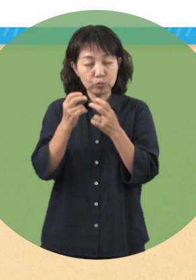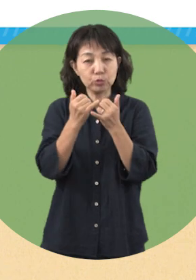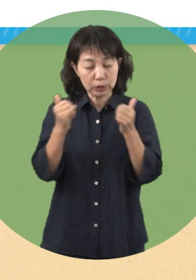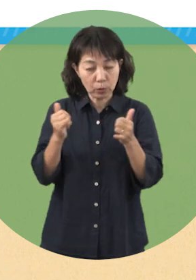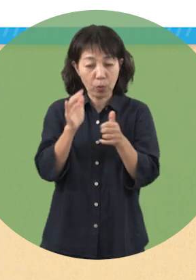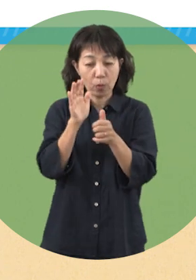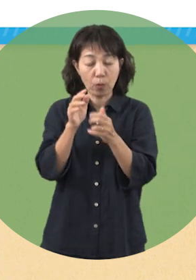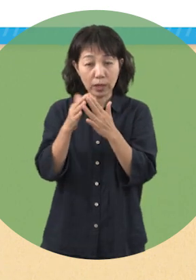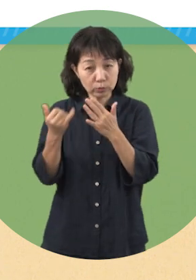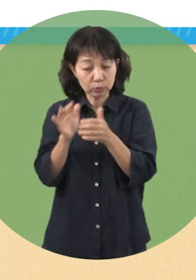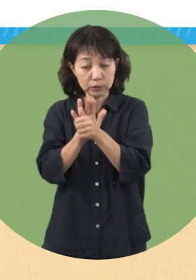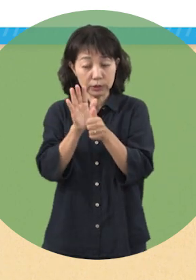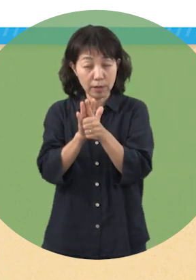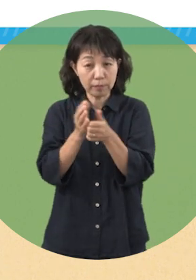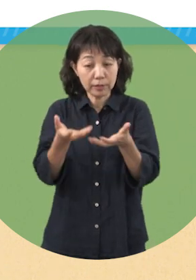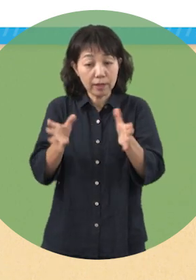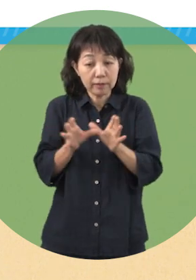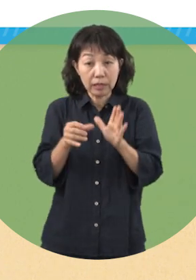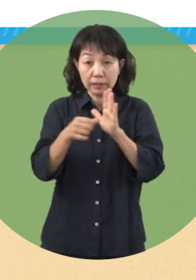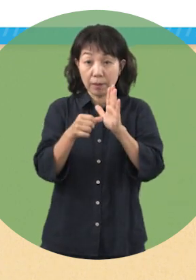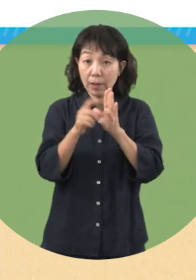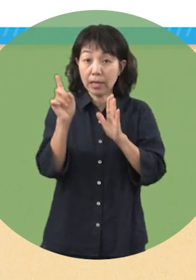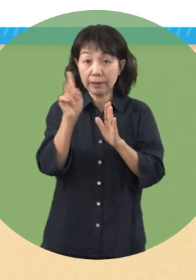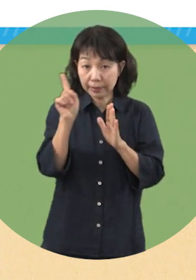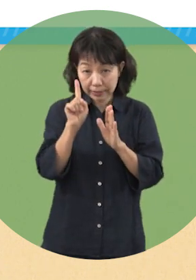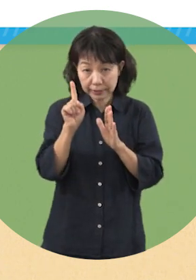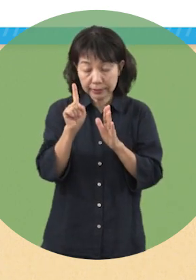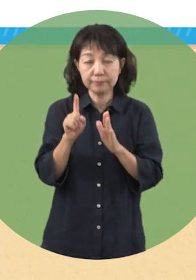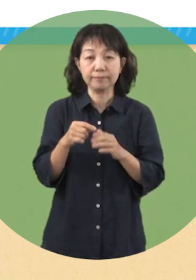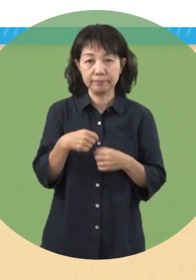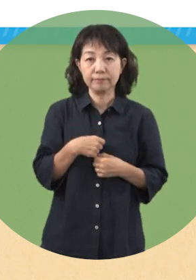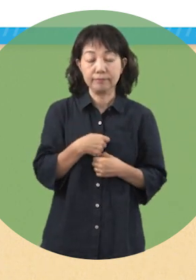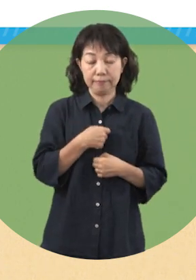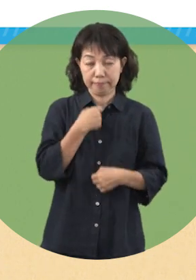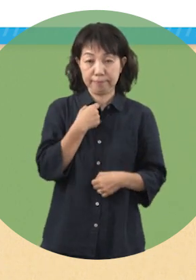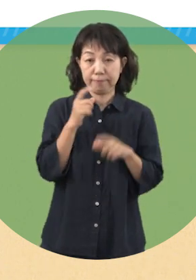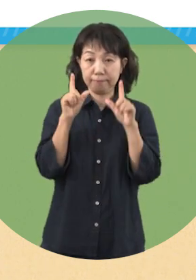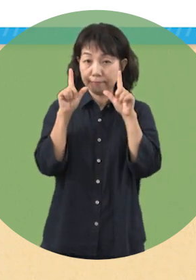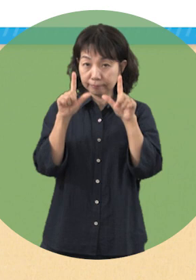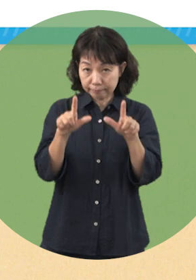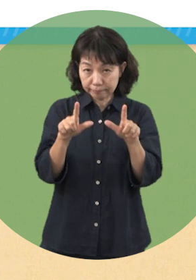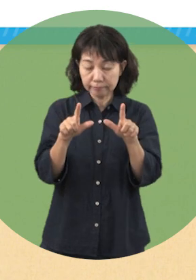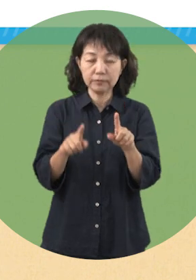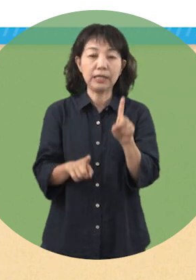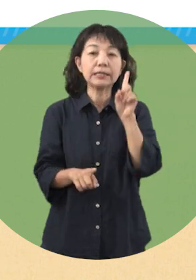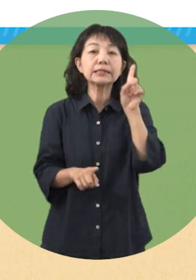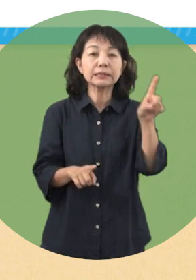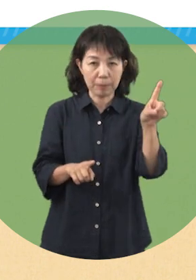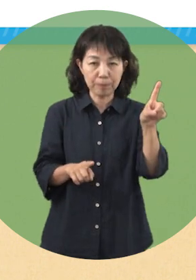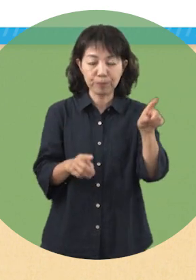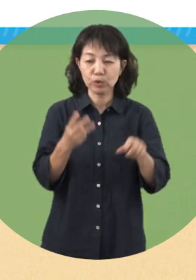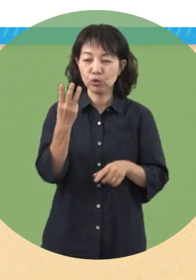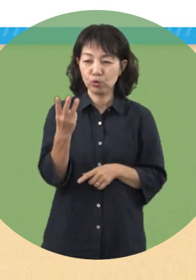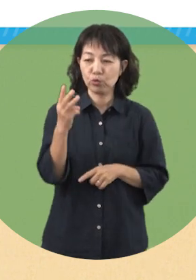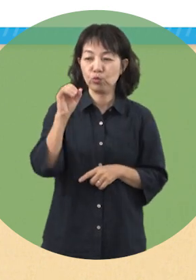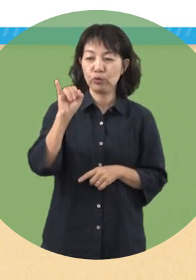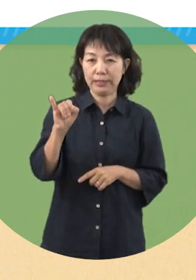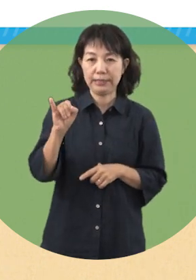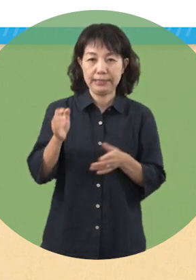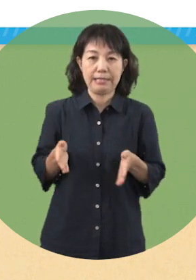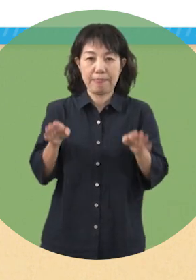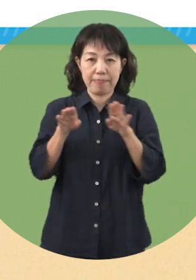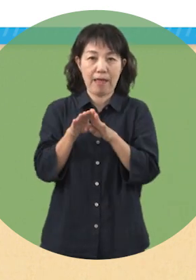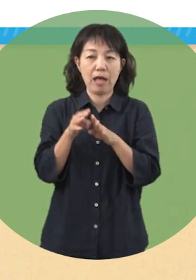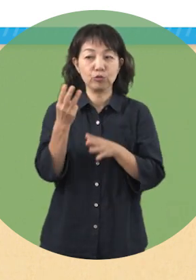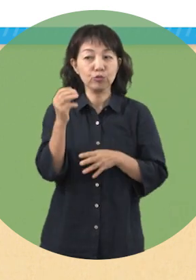する団体は沖縄被害者支援何センターでしょうか？正解は1番のユイでした